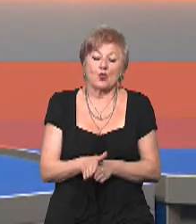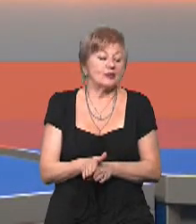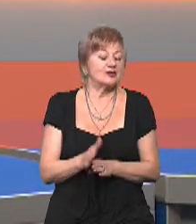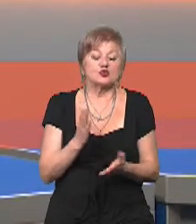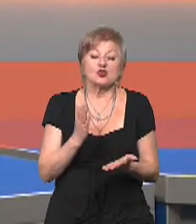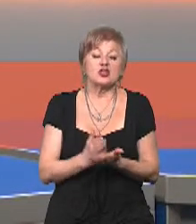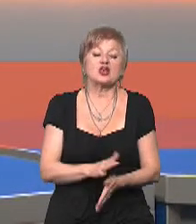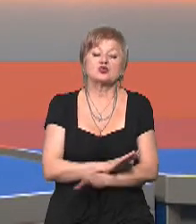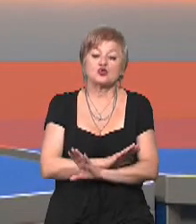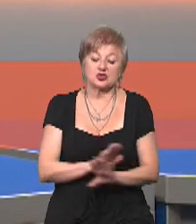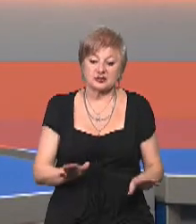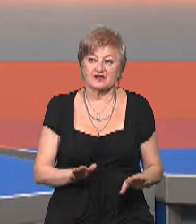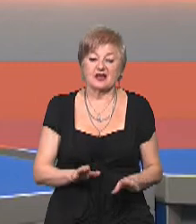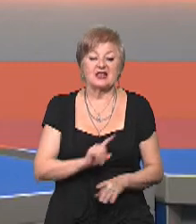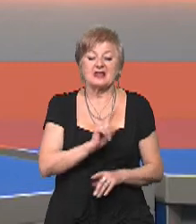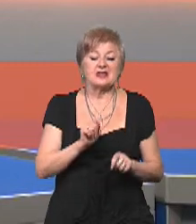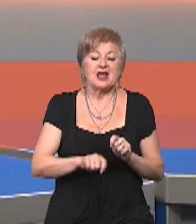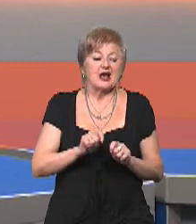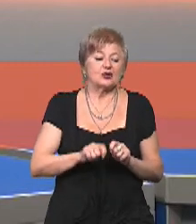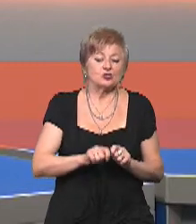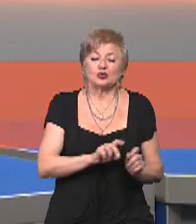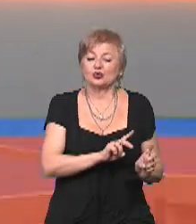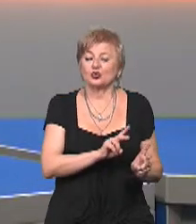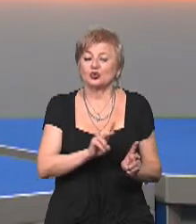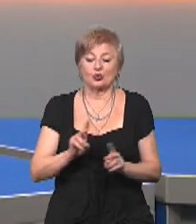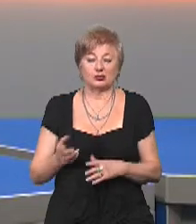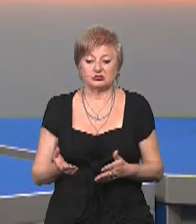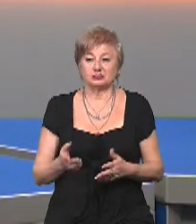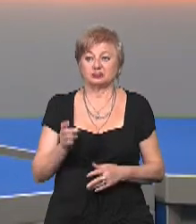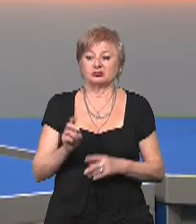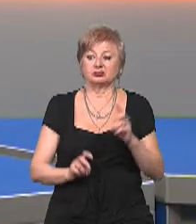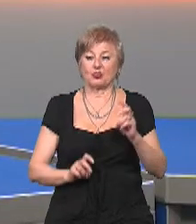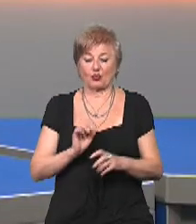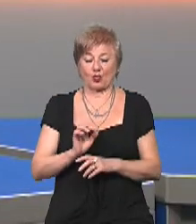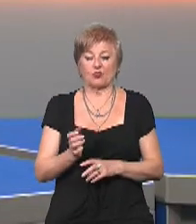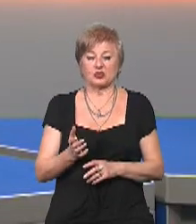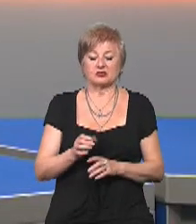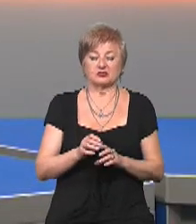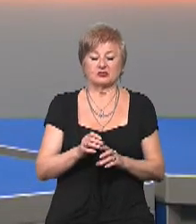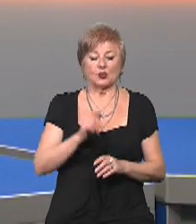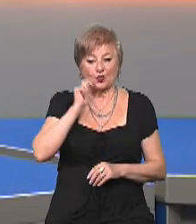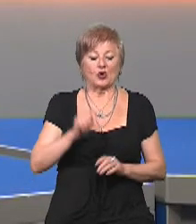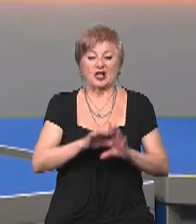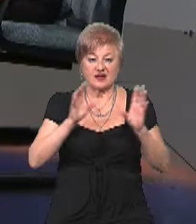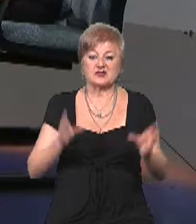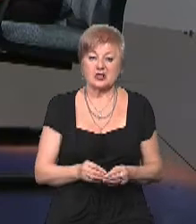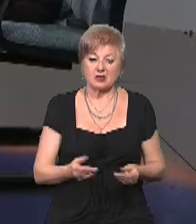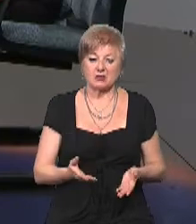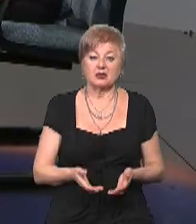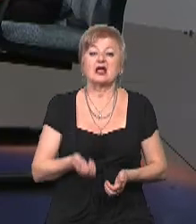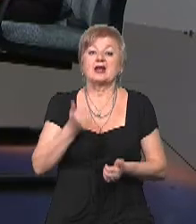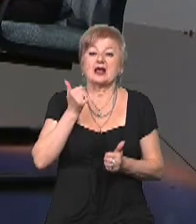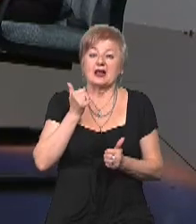существует. Никакой регулятор не контролирует промышленность в Украине в целом, и